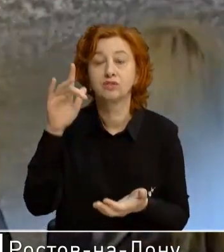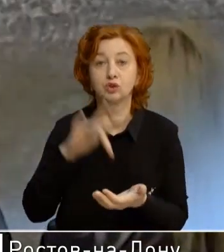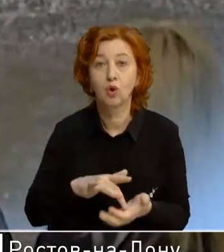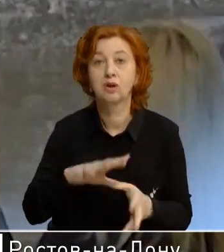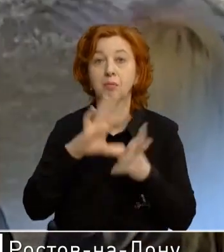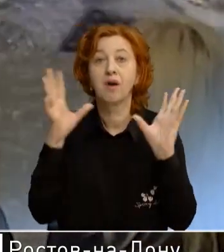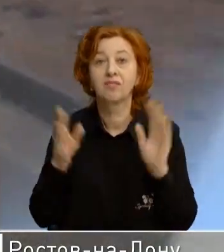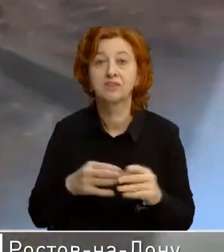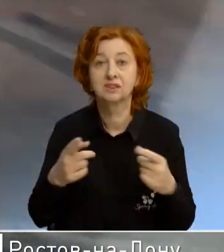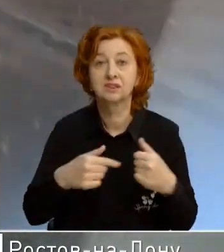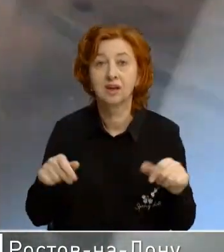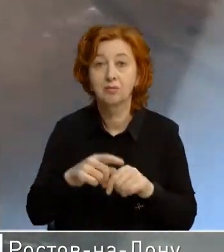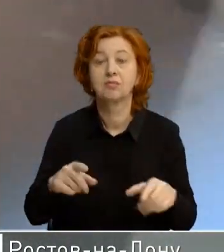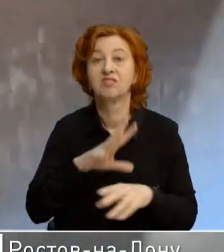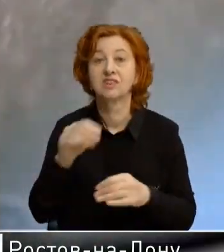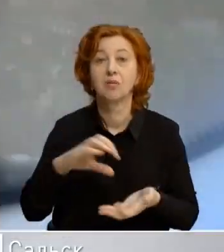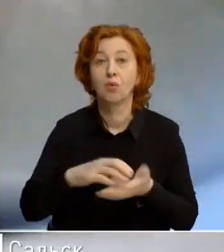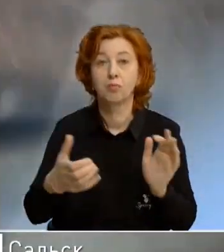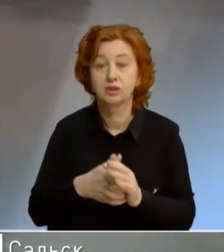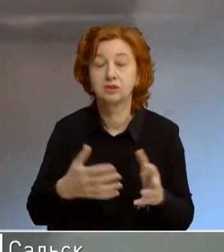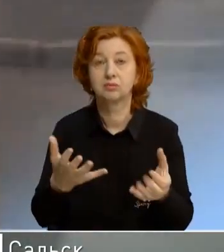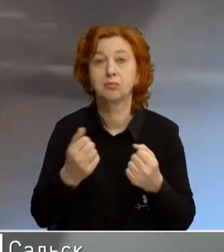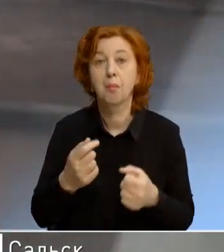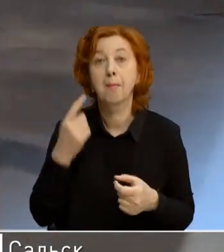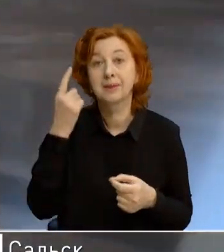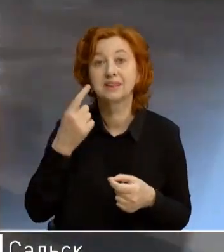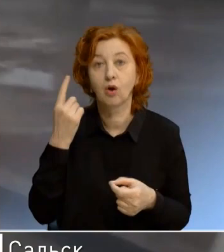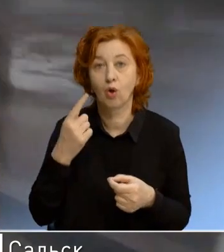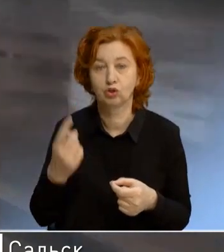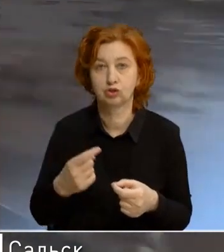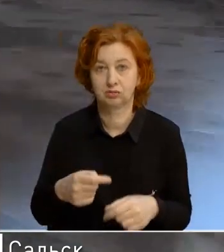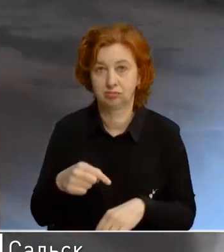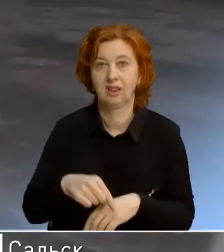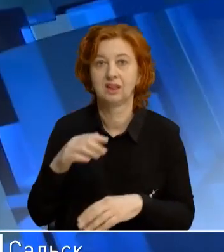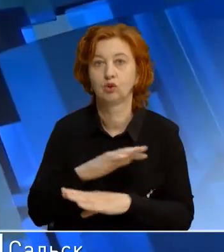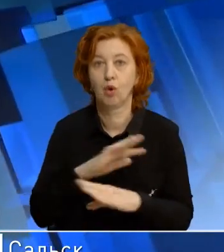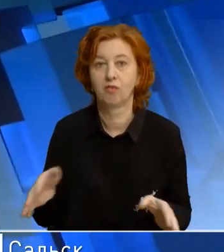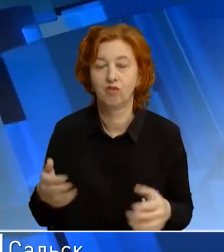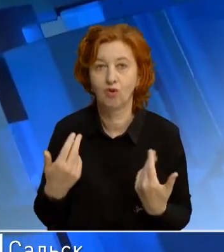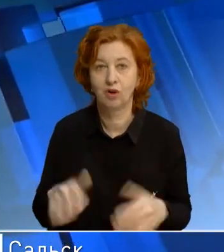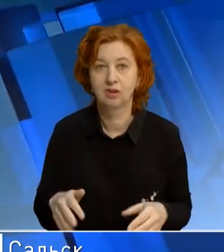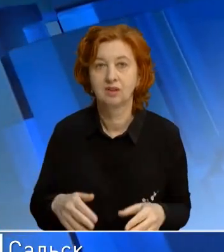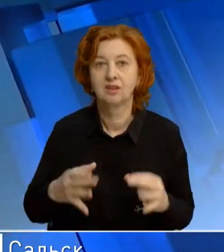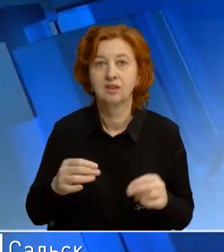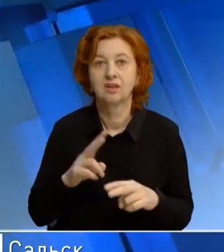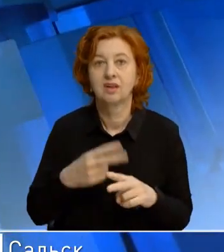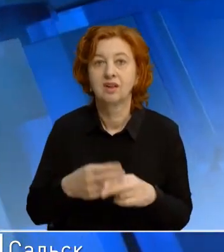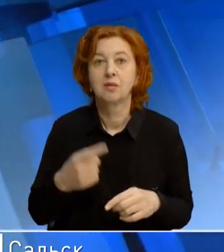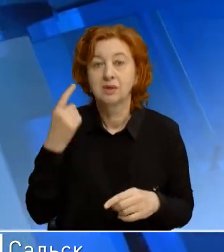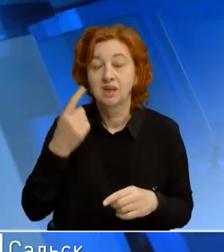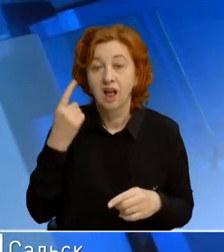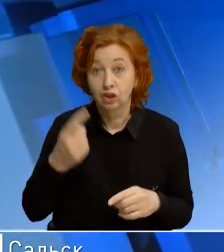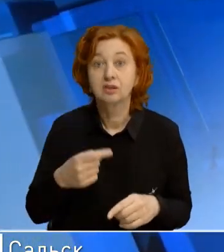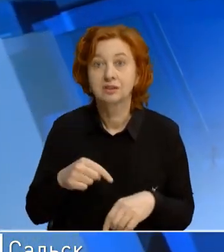подземные переходы, складские помещения, вызвать психологический дискомфорт у населения. У некоторых ростовчан